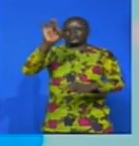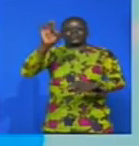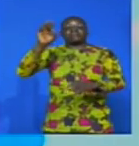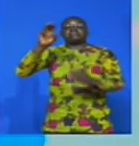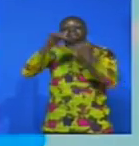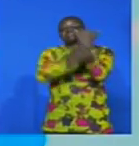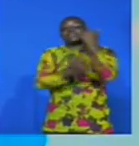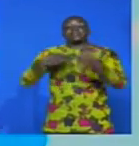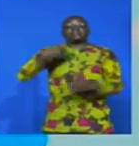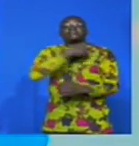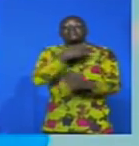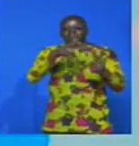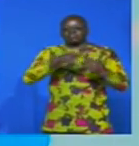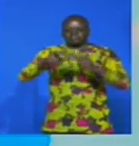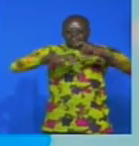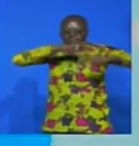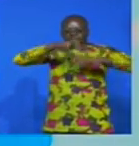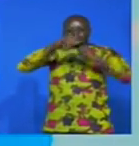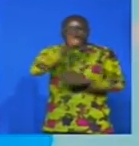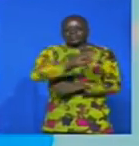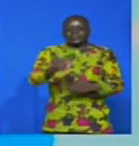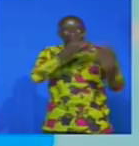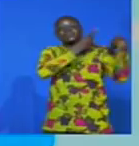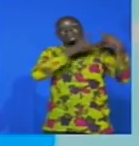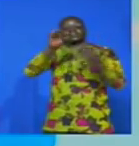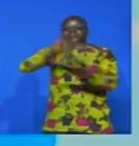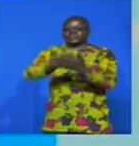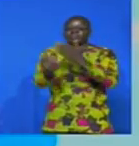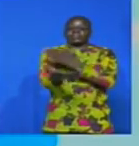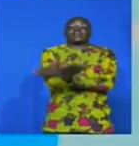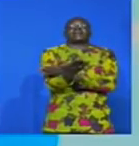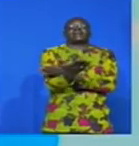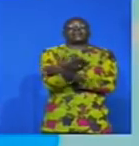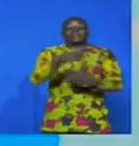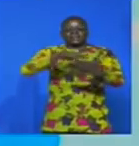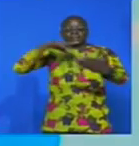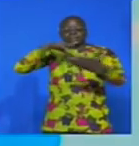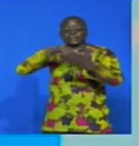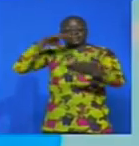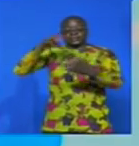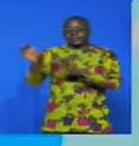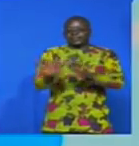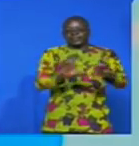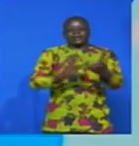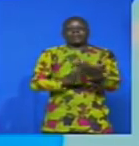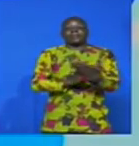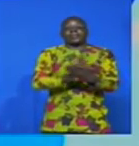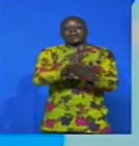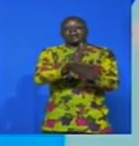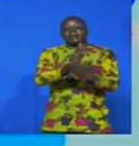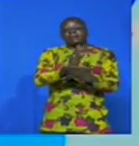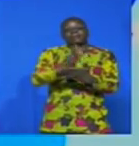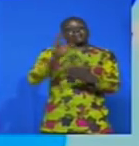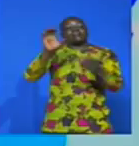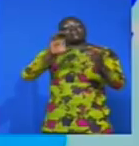l'Union examinent à Ouagadougou depuis ce matin une étude commanditée par la commission